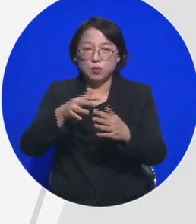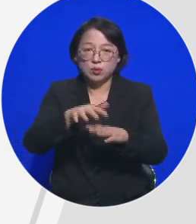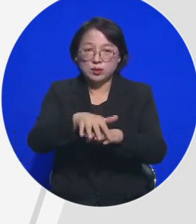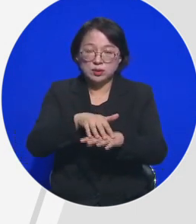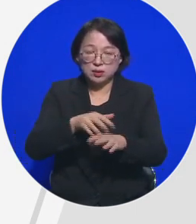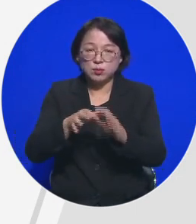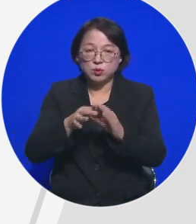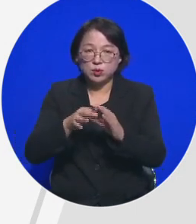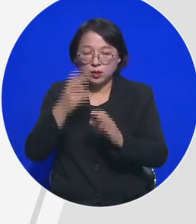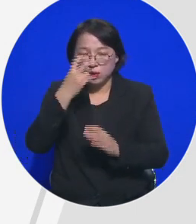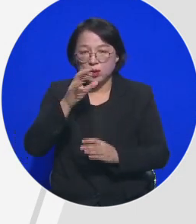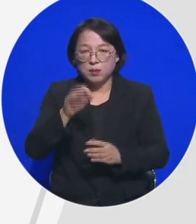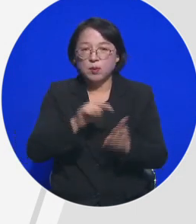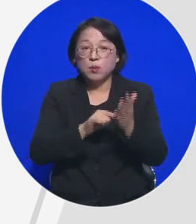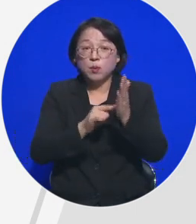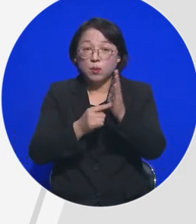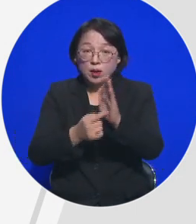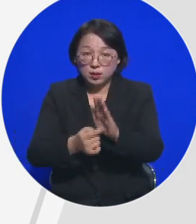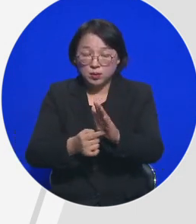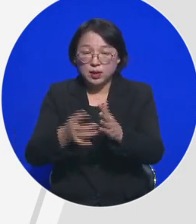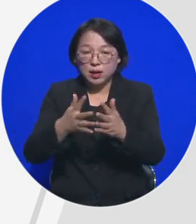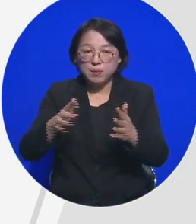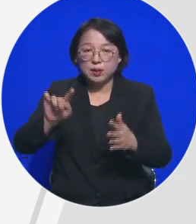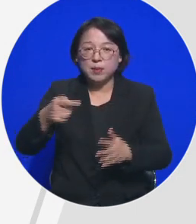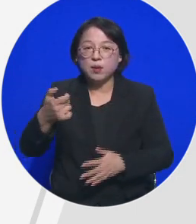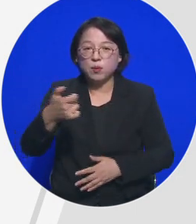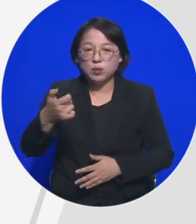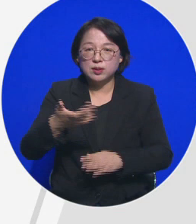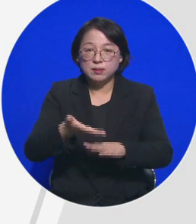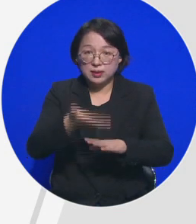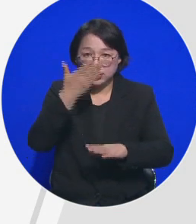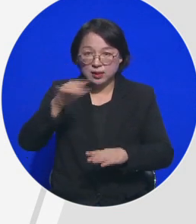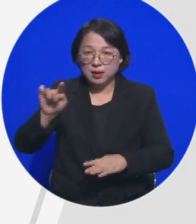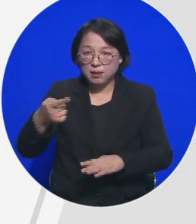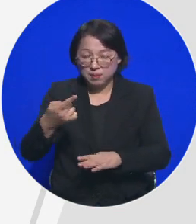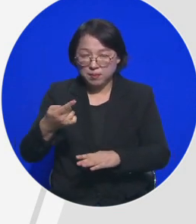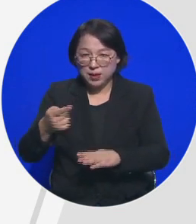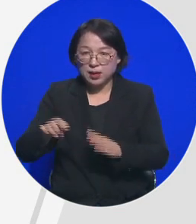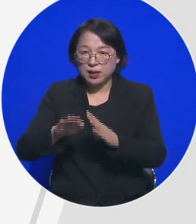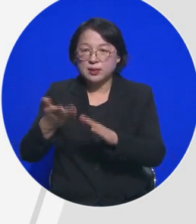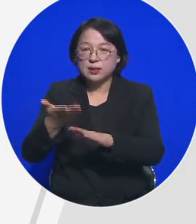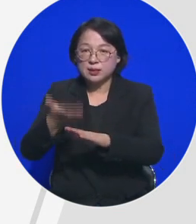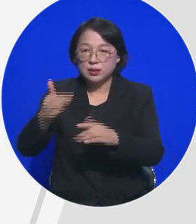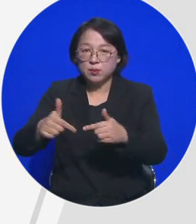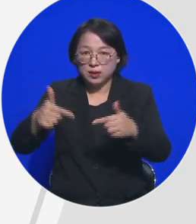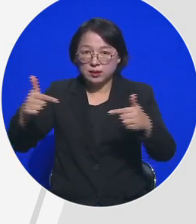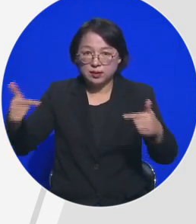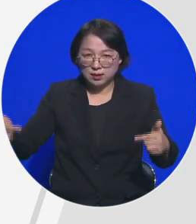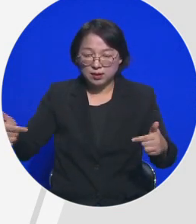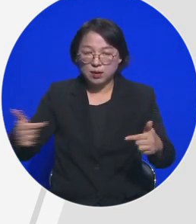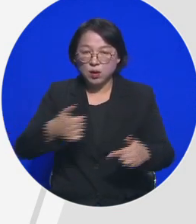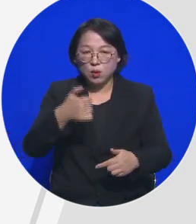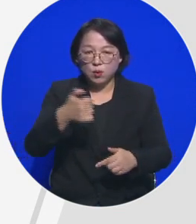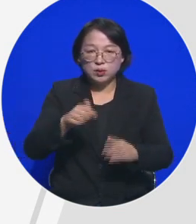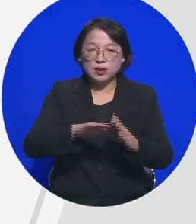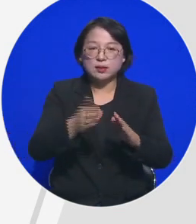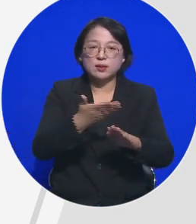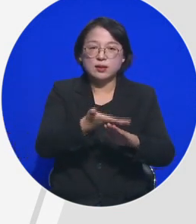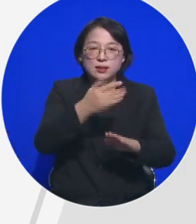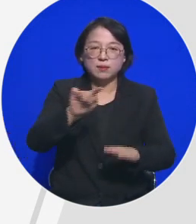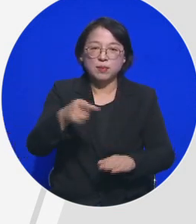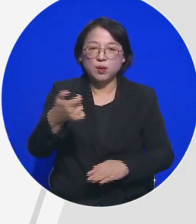통해 관리비를 공개해야 하는 단지도 150세대 이상에서 100세대 이상으로 확대합니다 50가구 이상